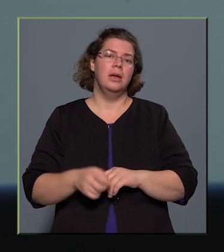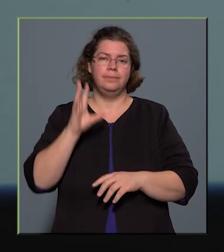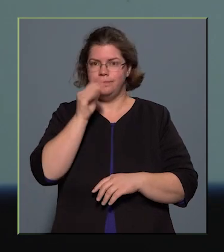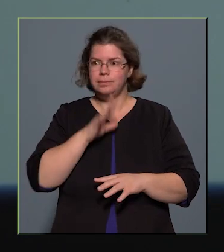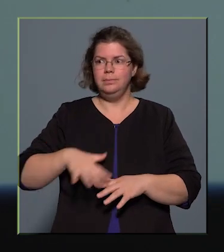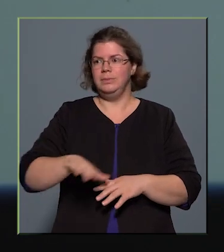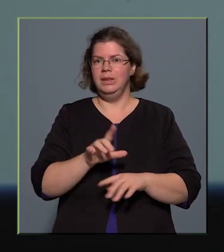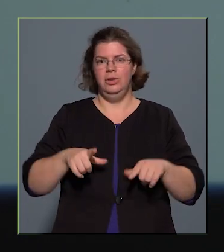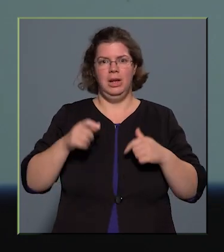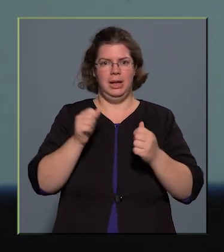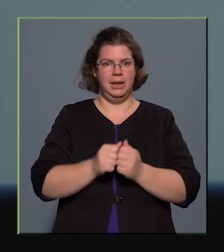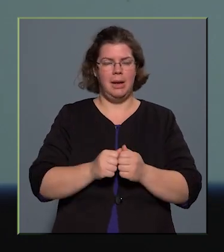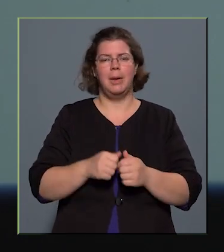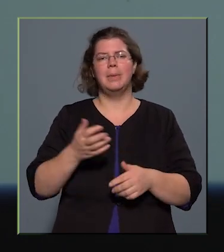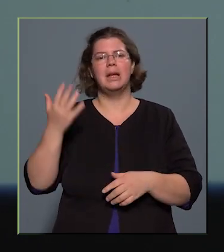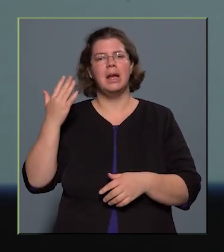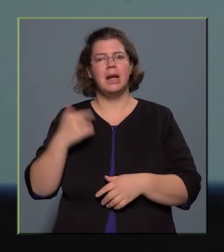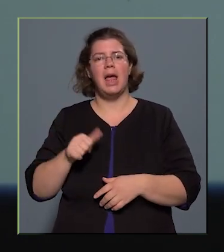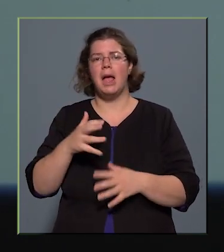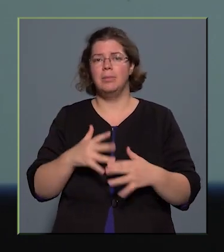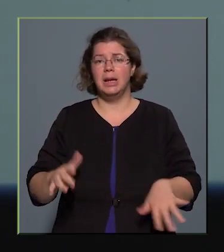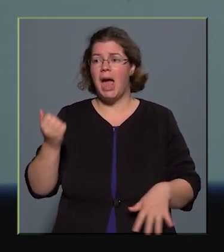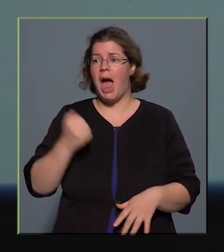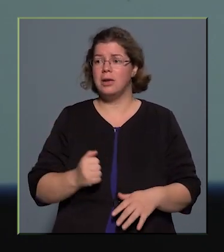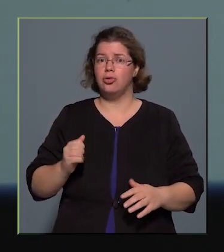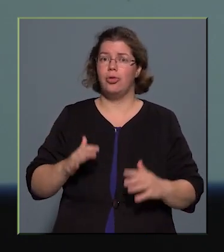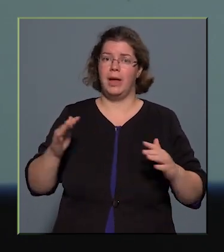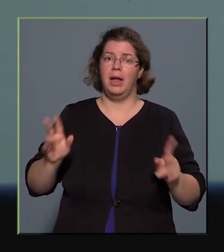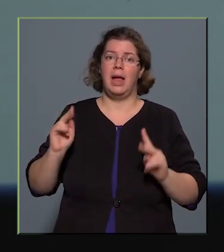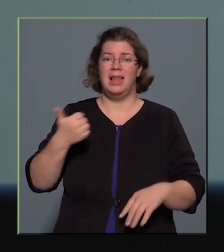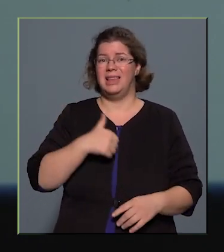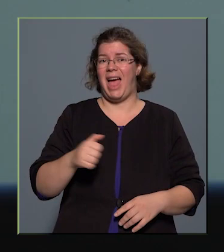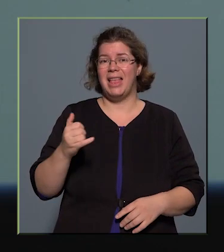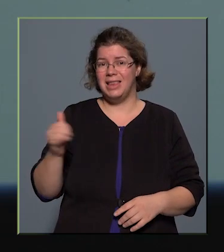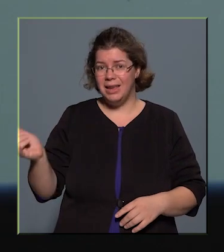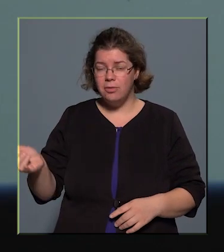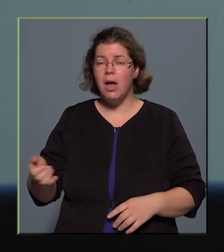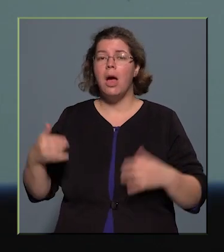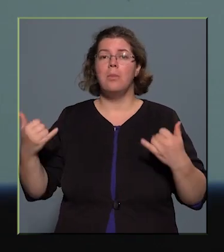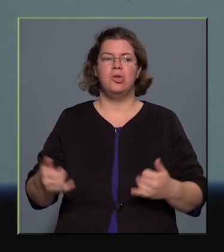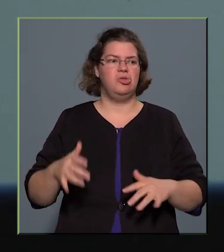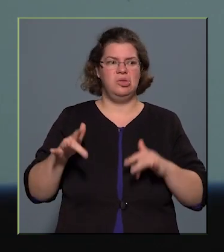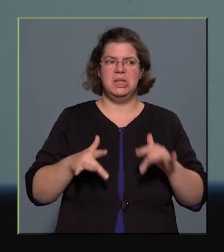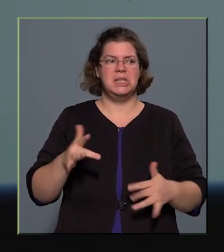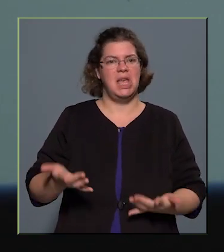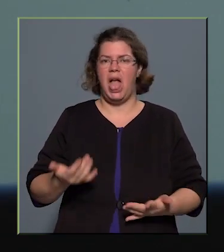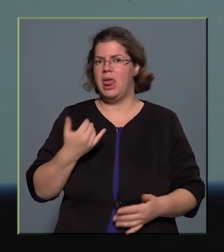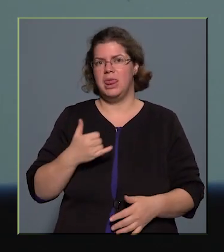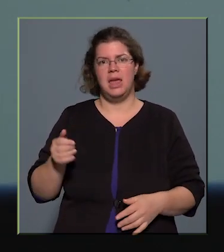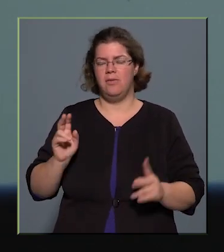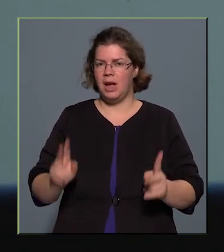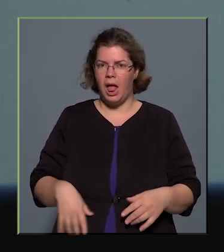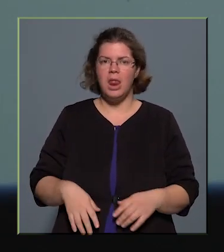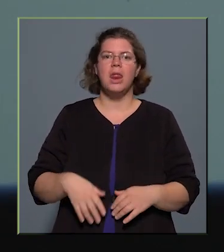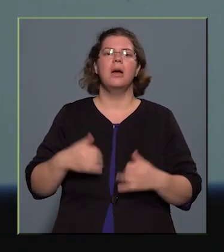emberiség létszáma, míg régen 1 milliárdos növekedéshez kellett 100 év, most kell hozzá 10 év, úgyhogy most vagyunk 8